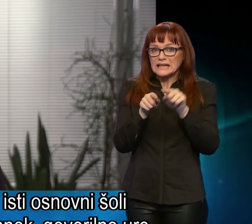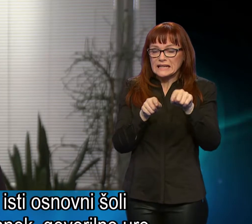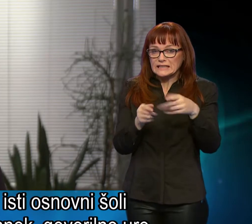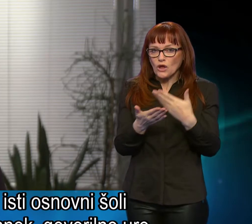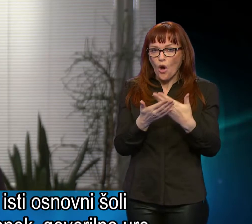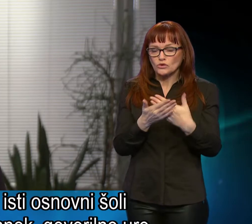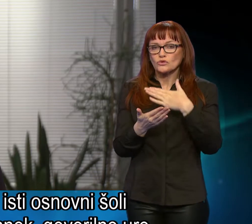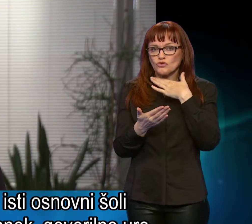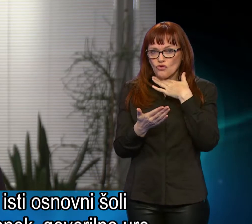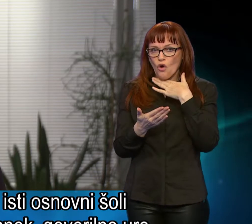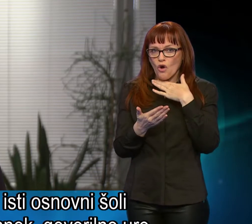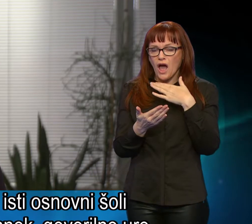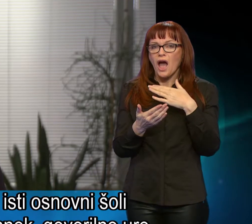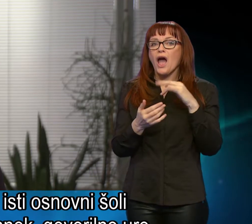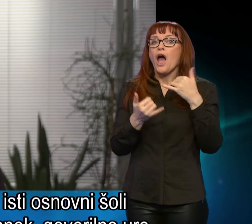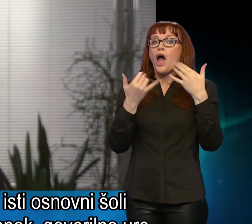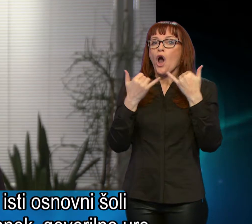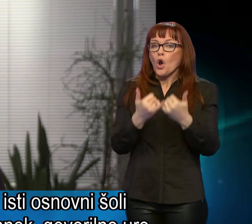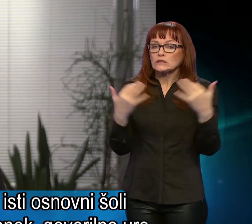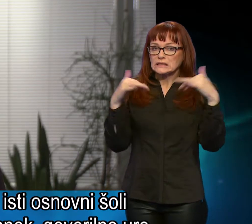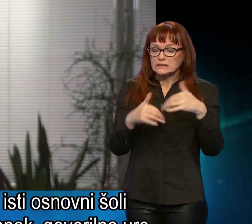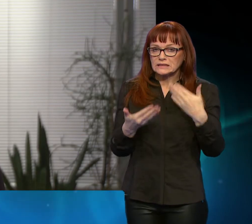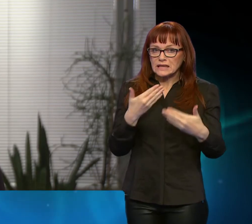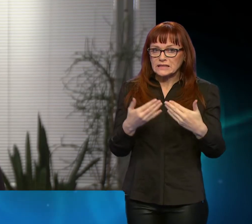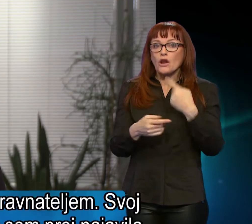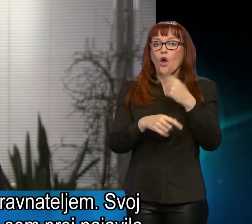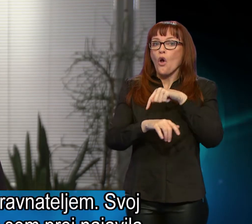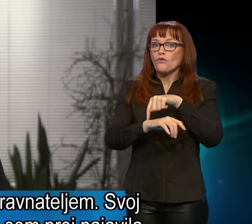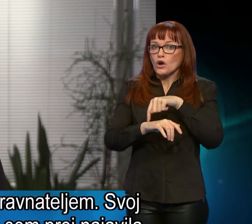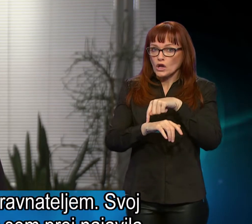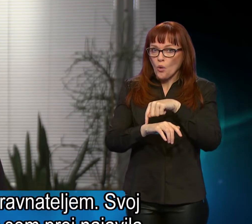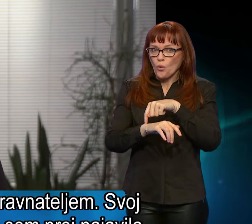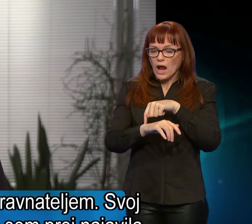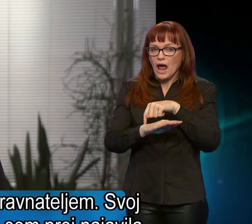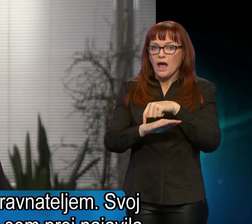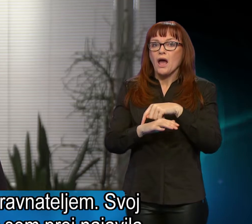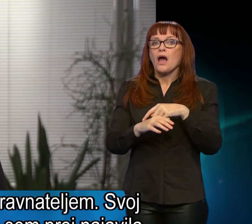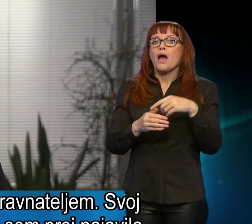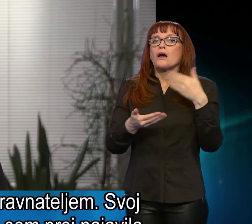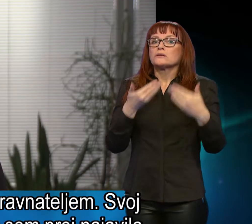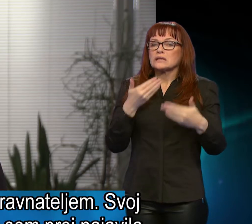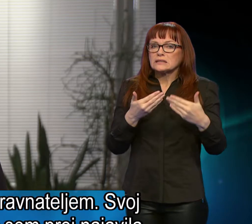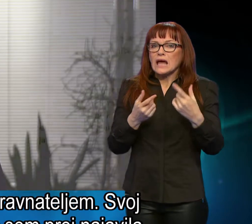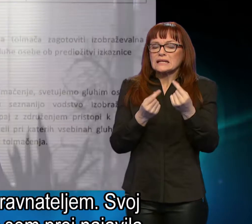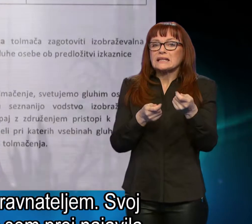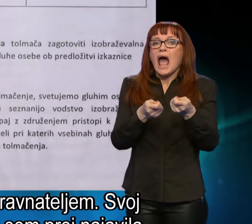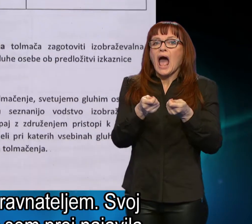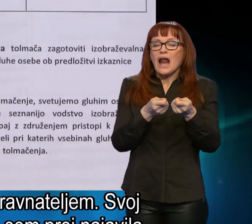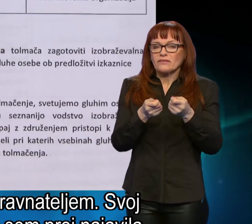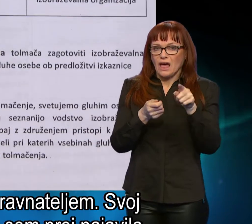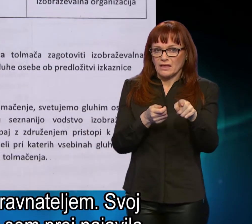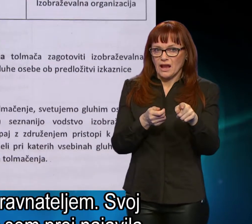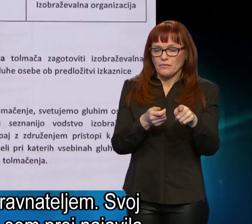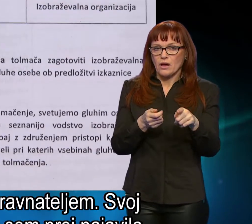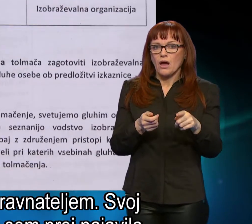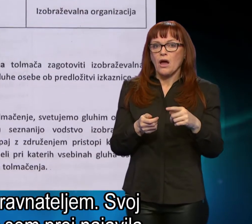osnovni šoli, in sicer roditeljski sestanek, govorilne ure in sestanek z ravnateljem.